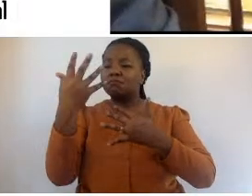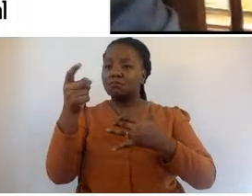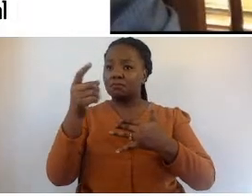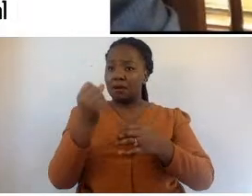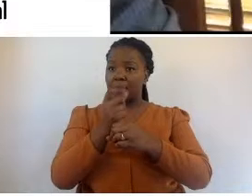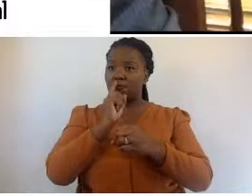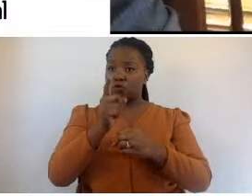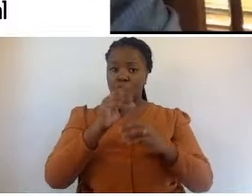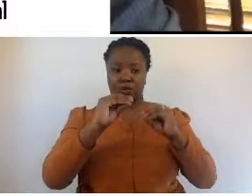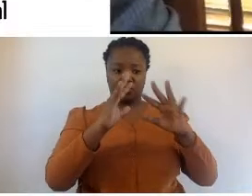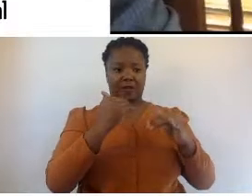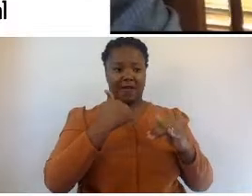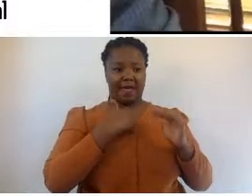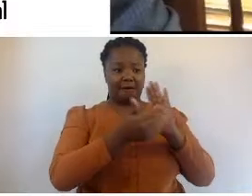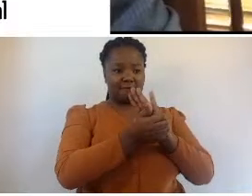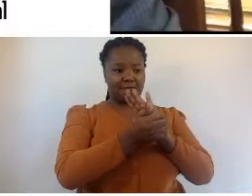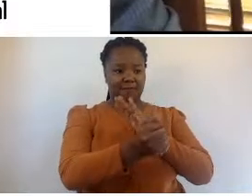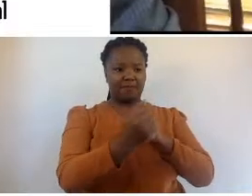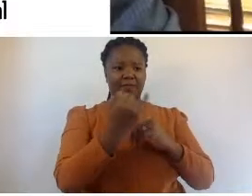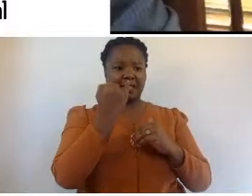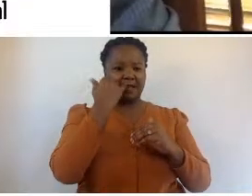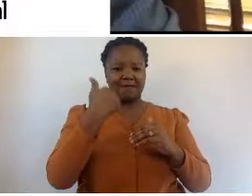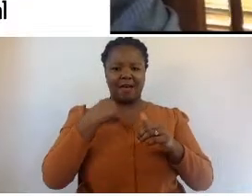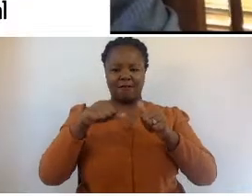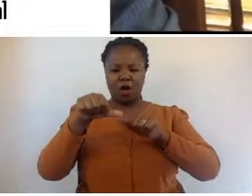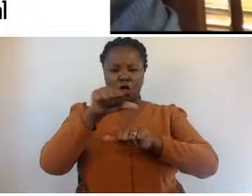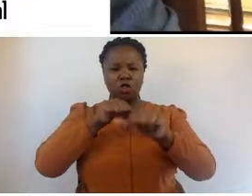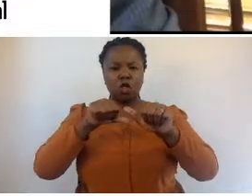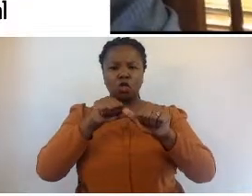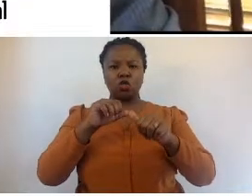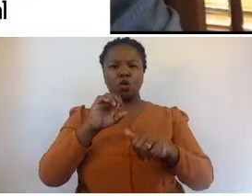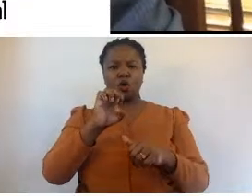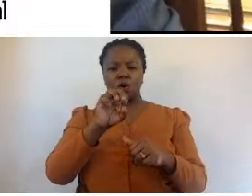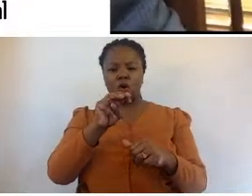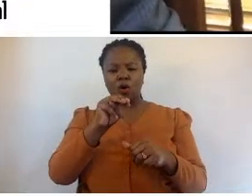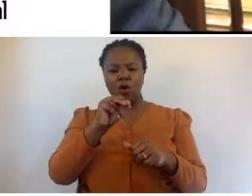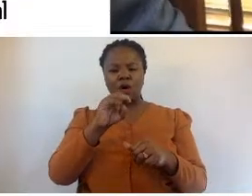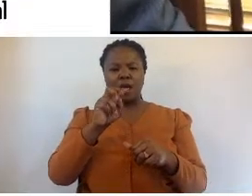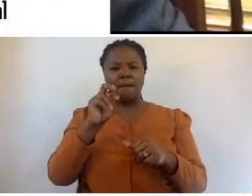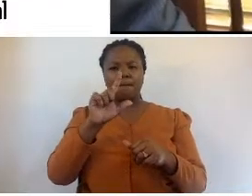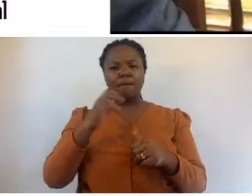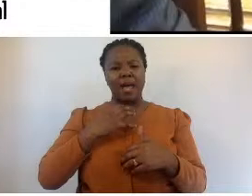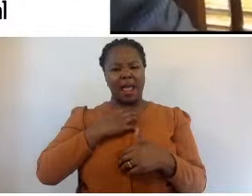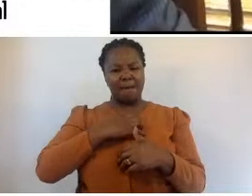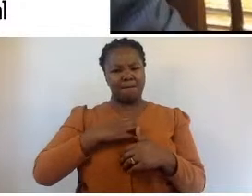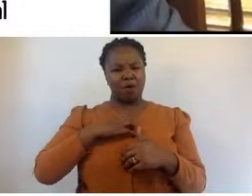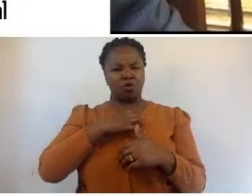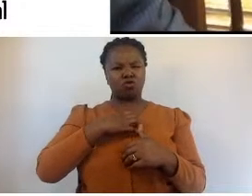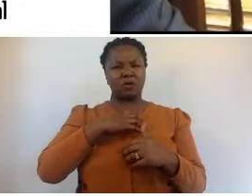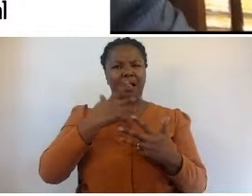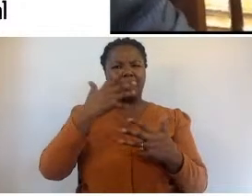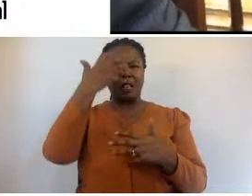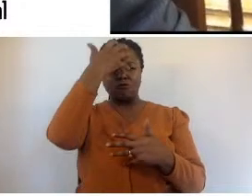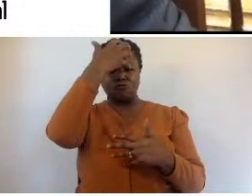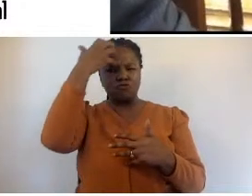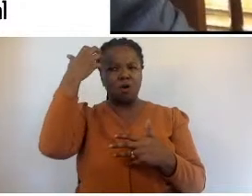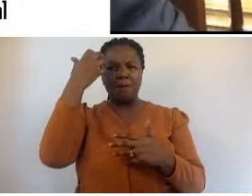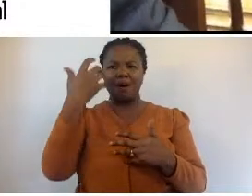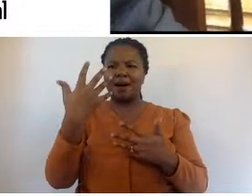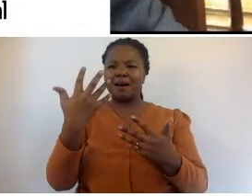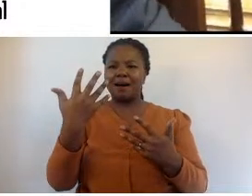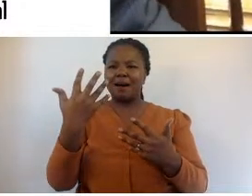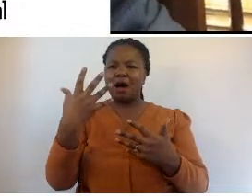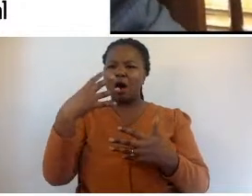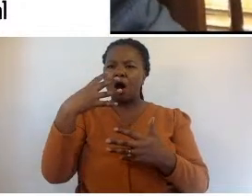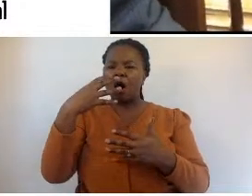pour promouvoir la diversité socio-émotionnelle d'élèves qui ont été traumatisés par la violence sexuelle et sexiste